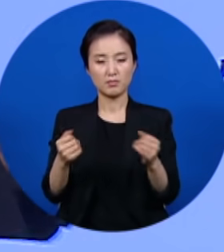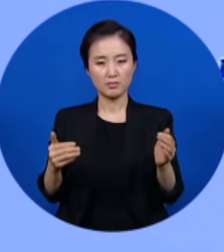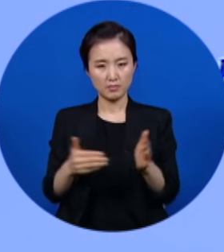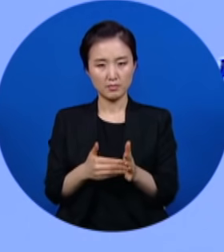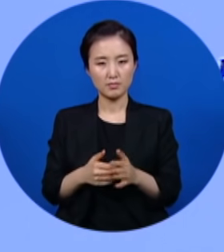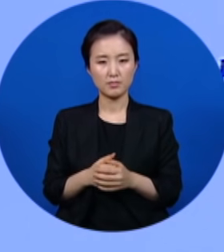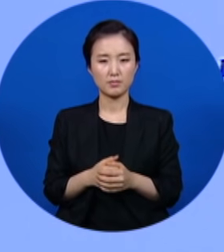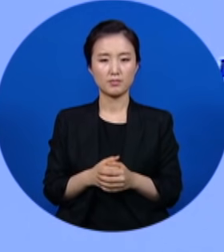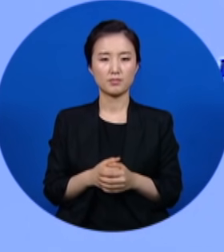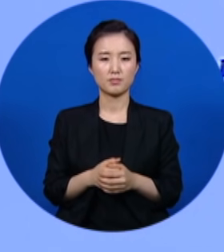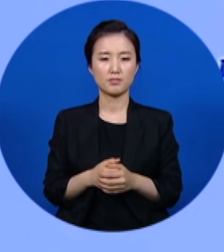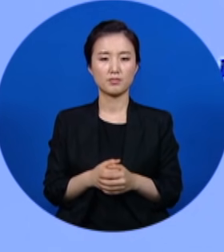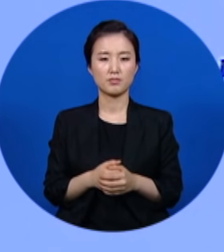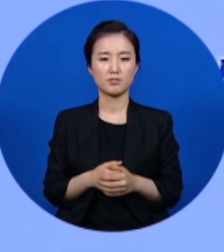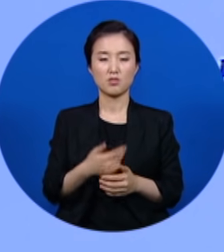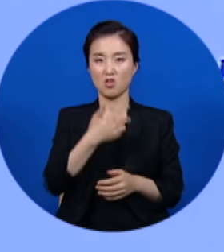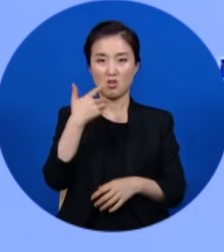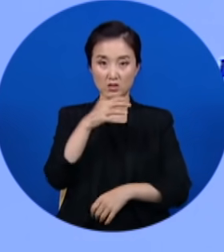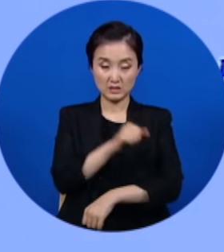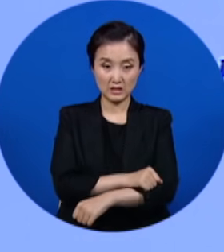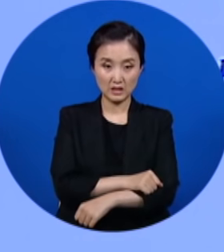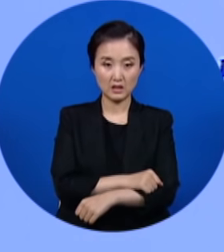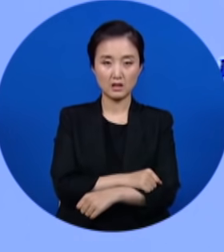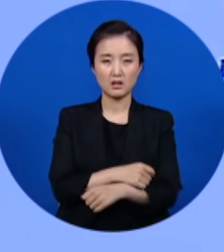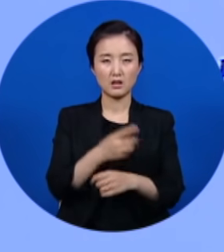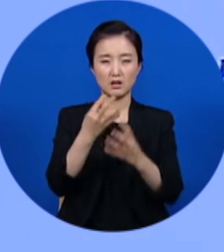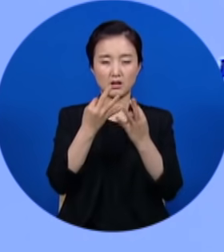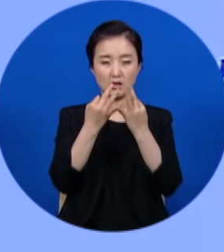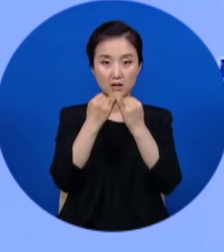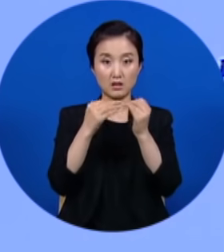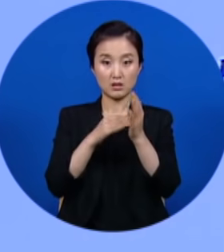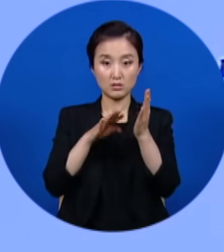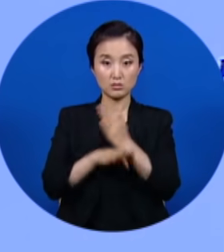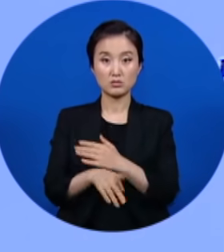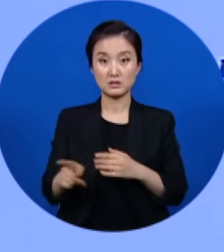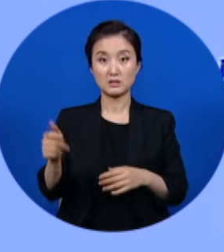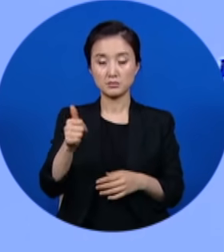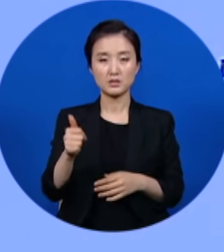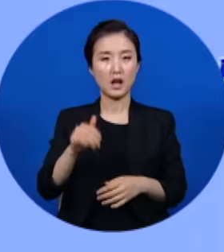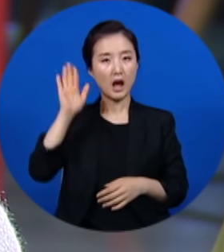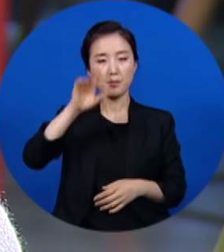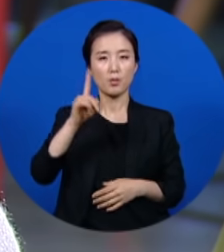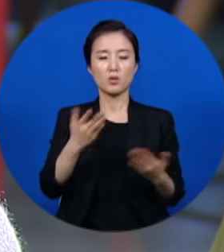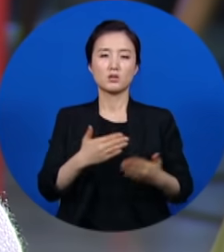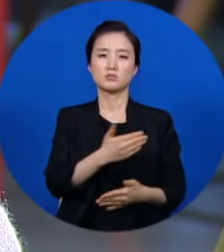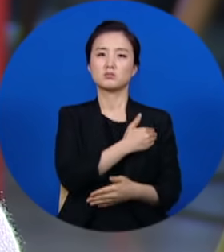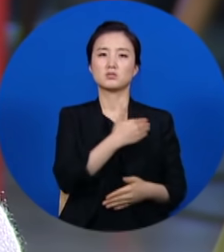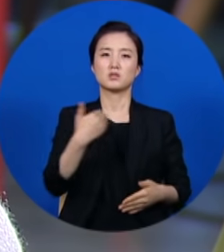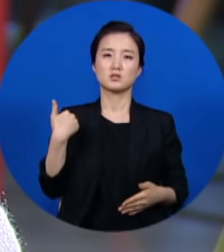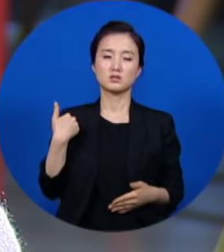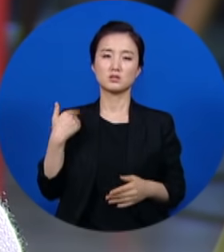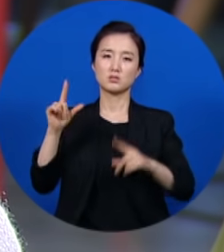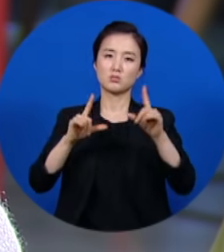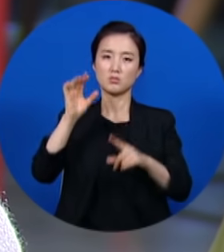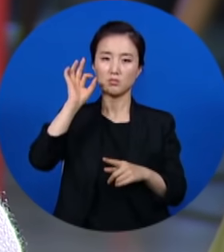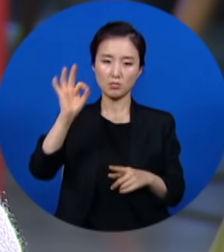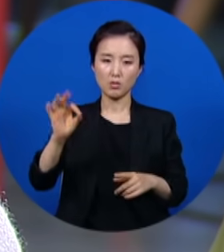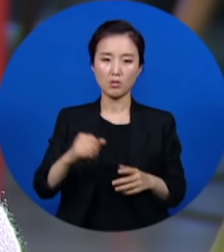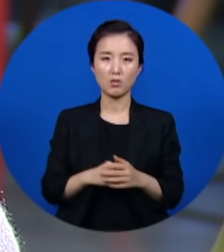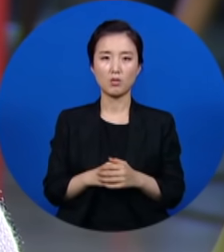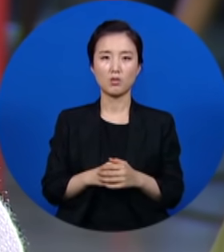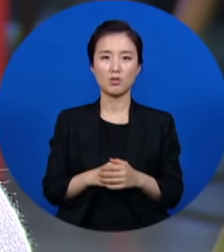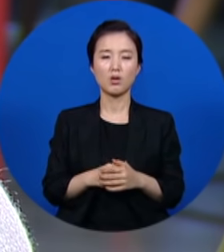능통 에 구두와 되어 잘해서 이 아시아의 시대 갠 앞으로 무슨 일하지 모르는데요 그때 전을 그 말 듣고도 옥스포드 원하고